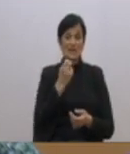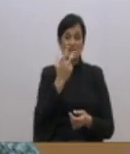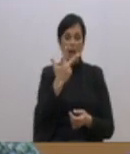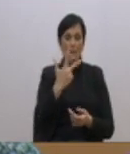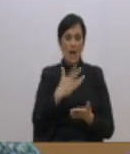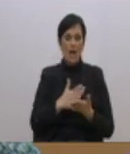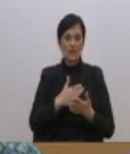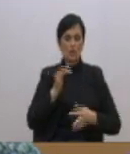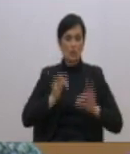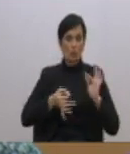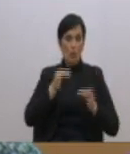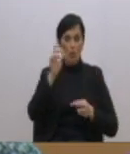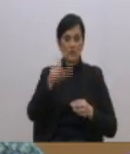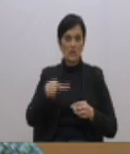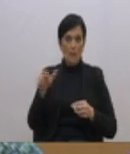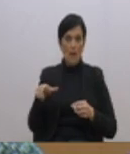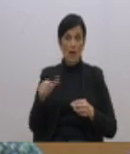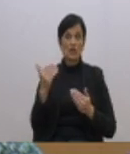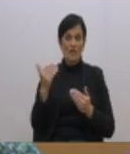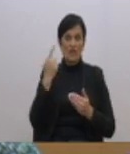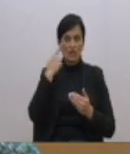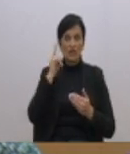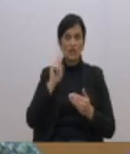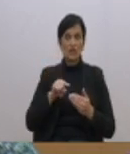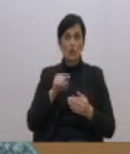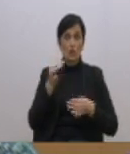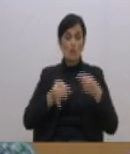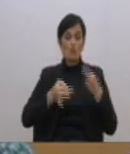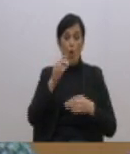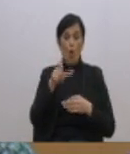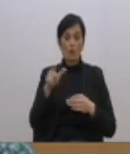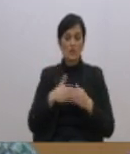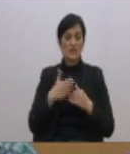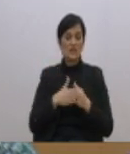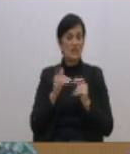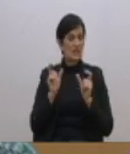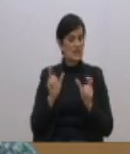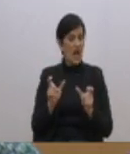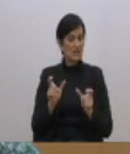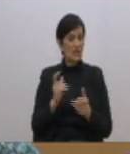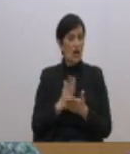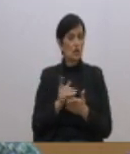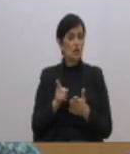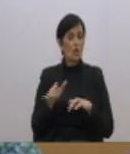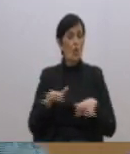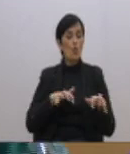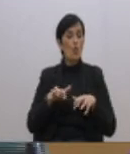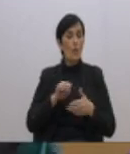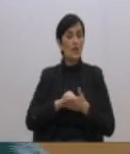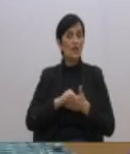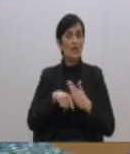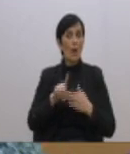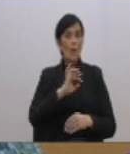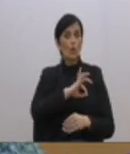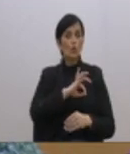13-ია მოსამართლე და თქვენ იცით, რომ მათ შორის მოსამართლეები დასანქცირებულები არიან ზუსტად კორუფციის გამო